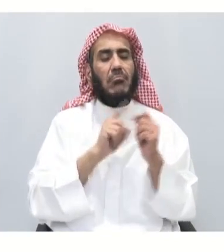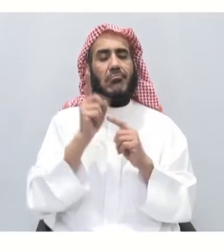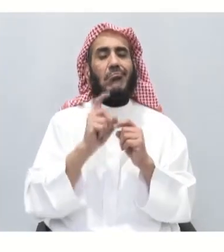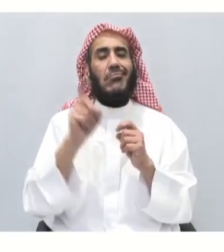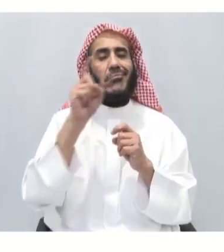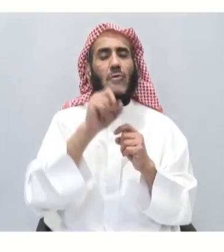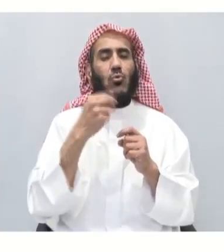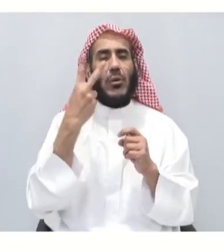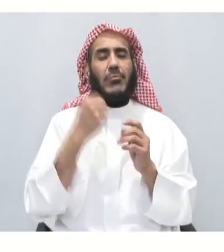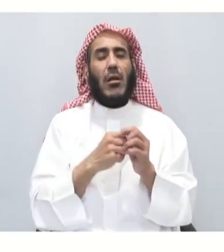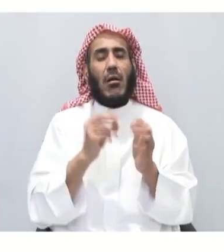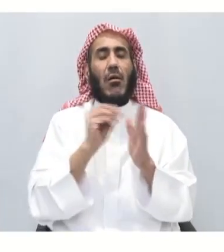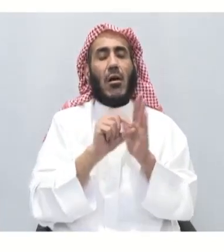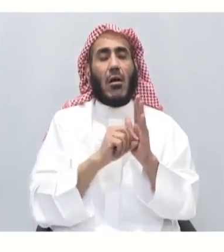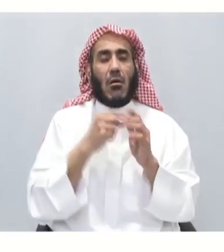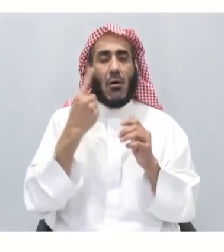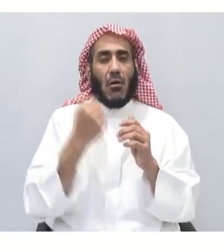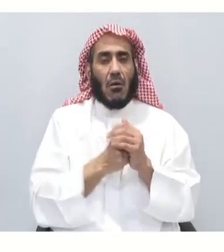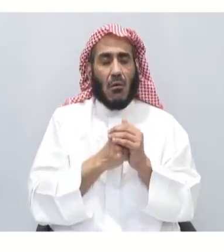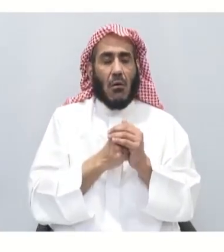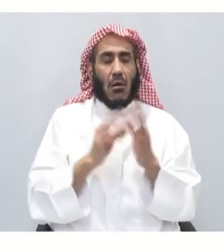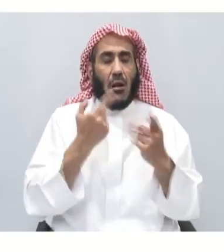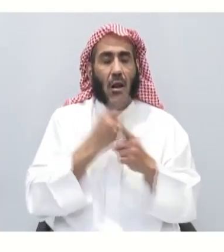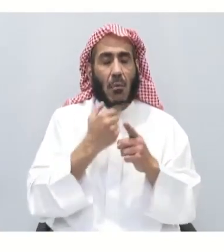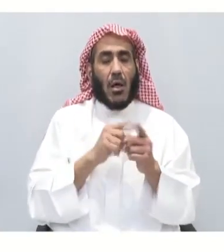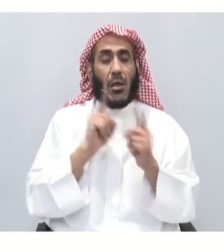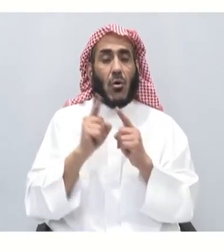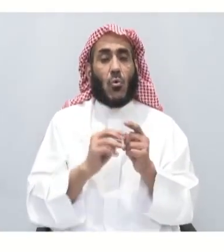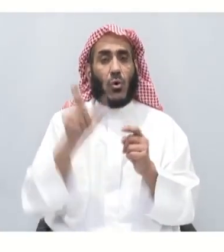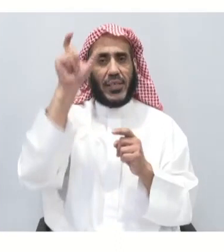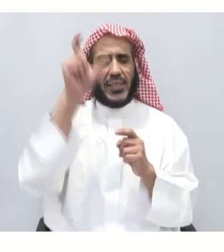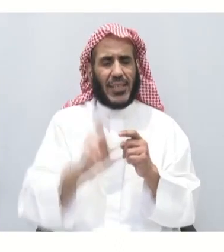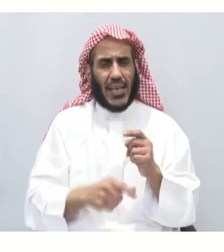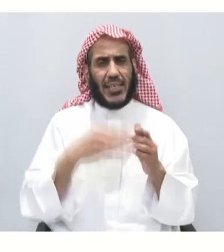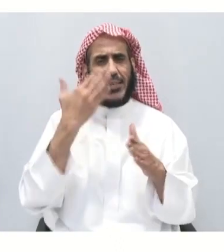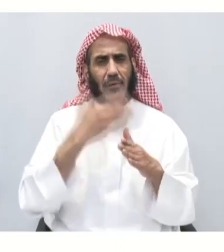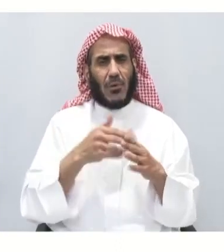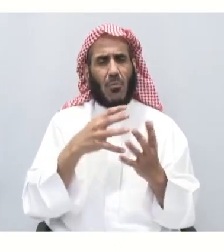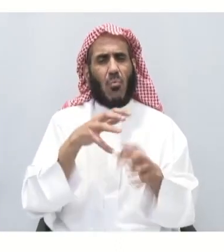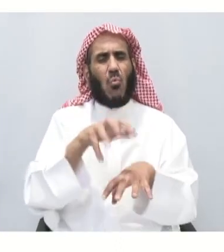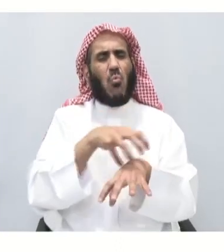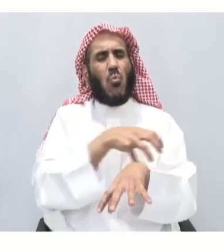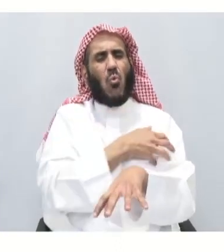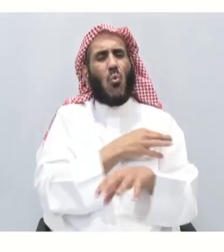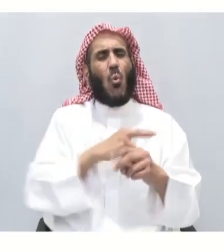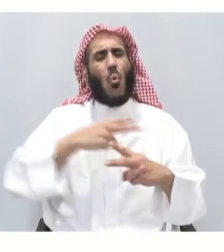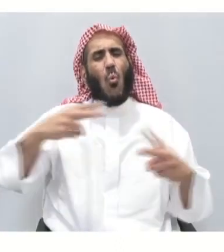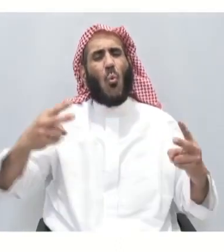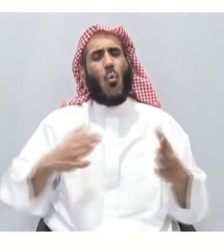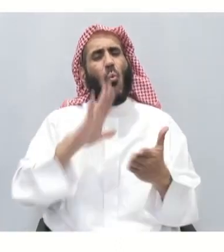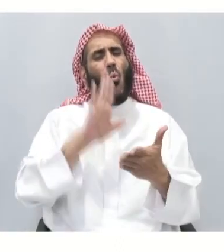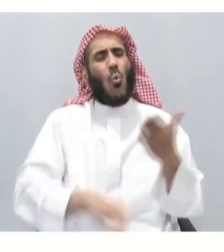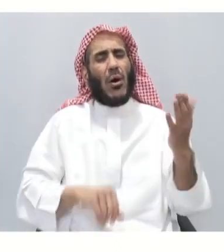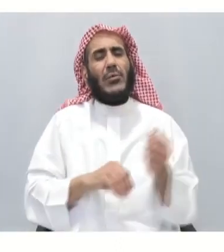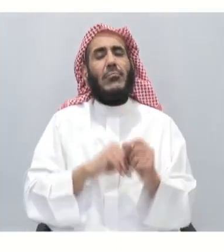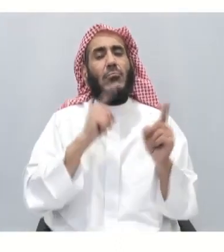سؤالين فقرتين الفقره الاولى لماذا يكون الشخص المصاب بحروق متعدده وخطيره